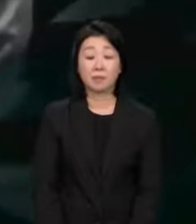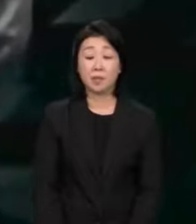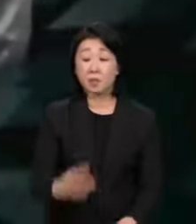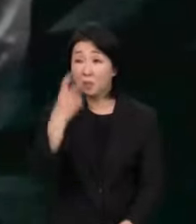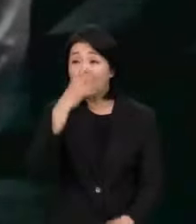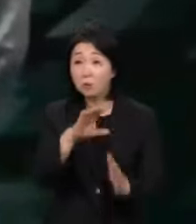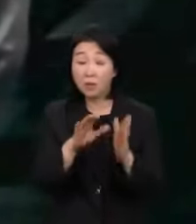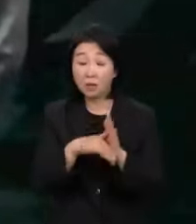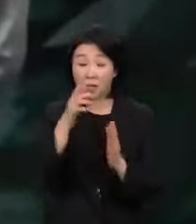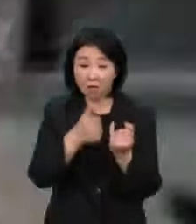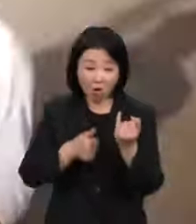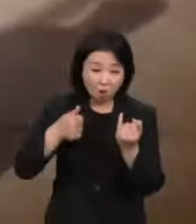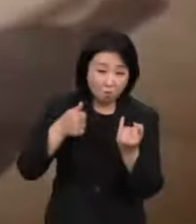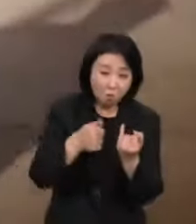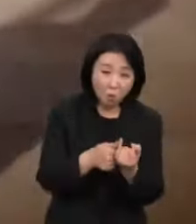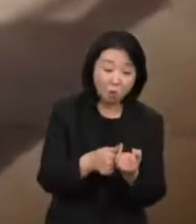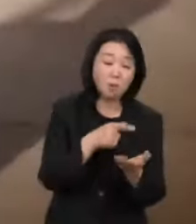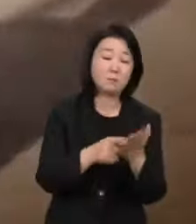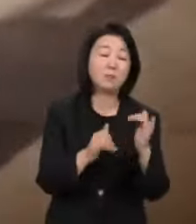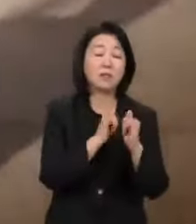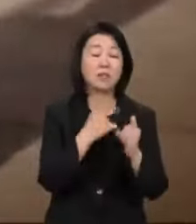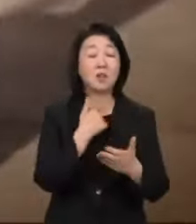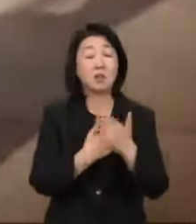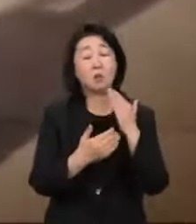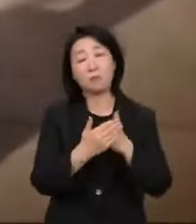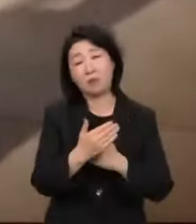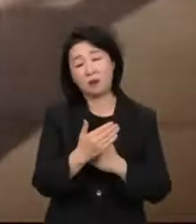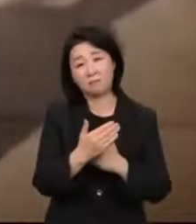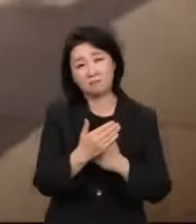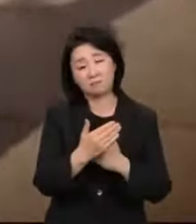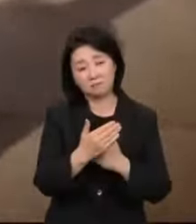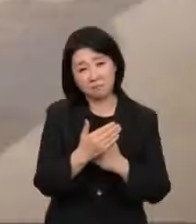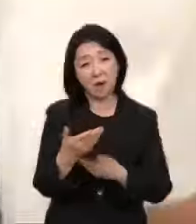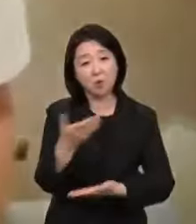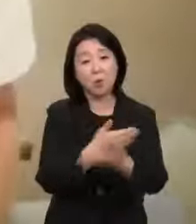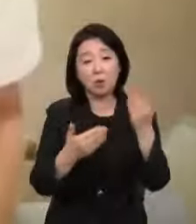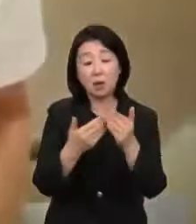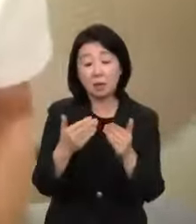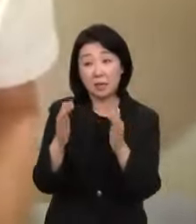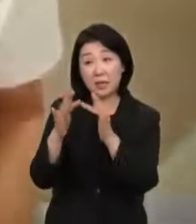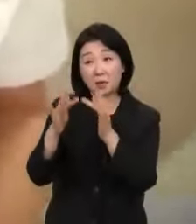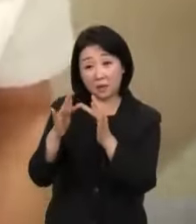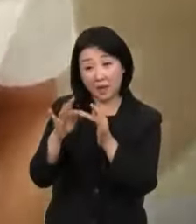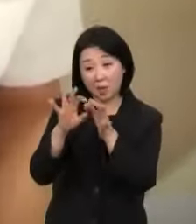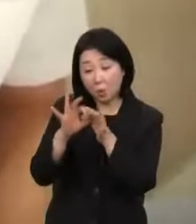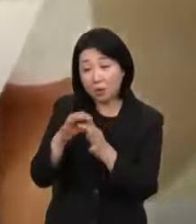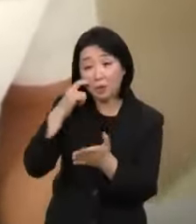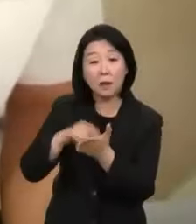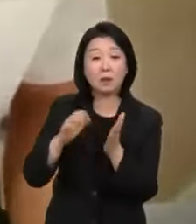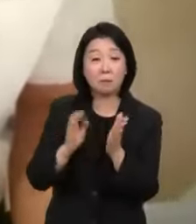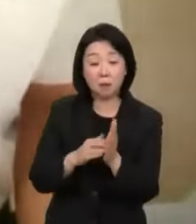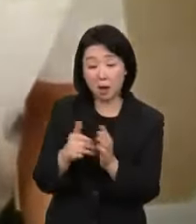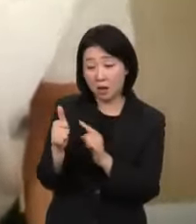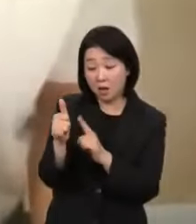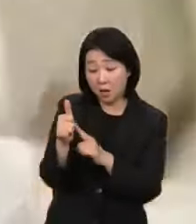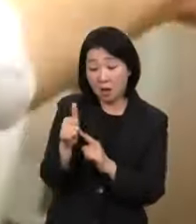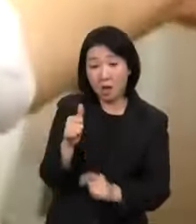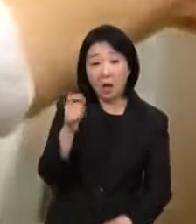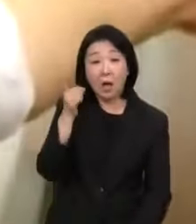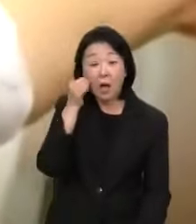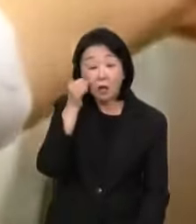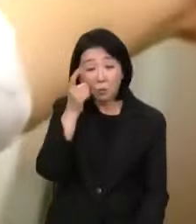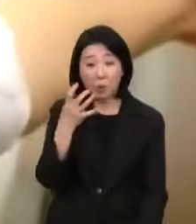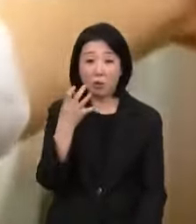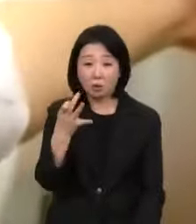수사는 성폭행 피해자들의 경험담을 공유하는 웹사이트에서 시작됐습니다. 경찰은 심 씨의 집에서 휴대전화